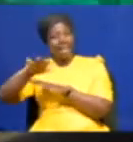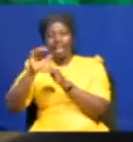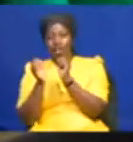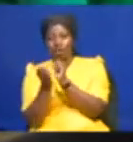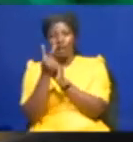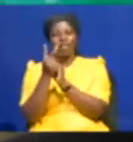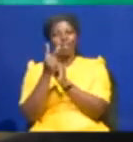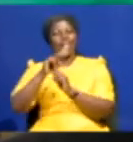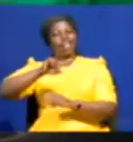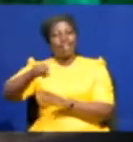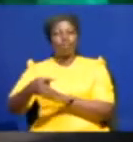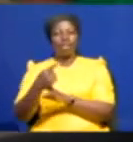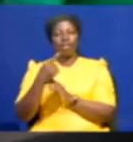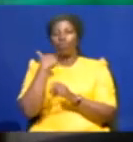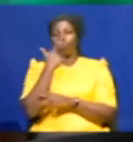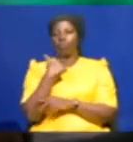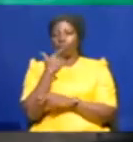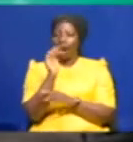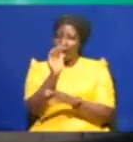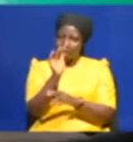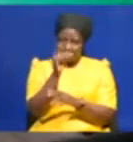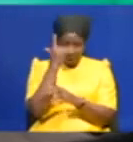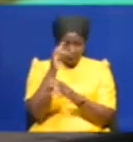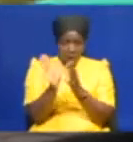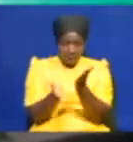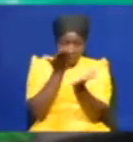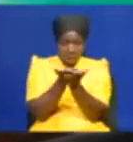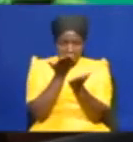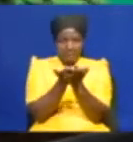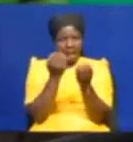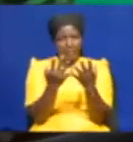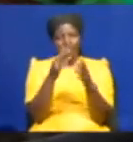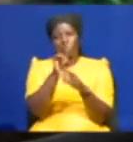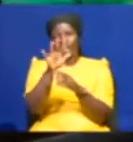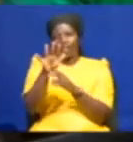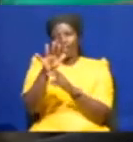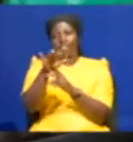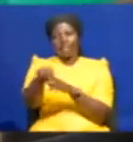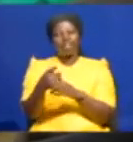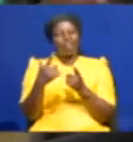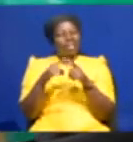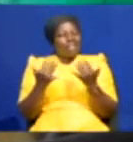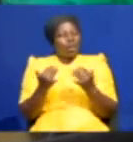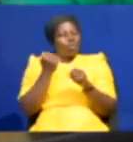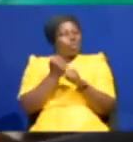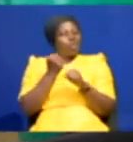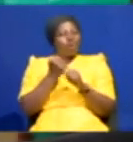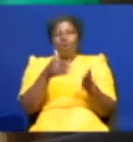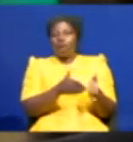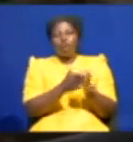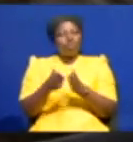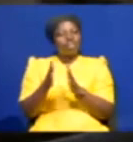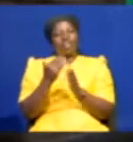12,000. Walioomba hizo nafasi walikuwa 25,000, lakini kwa sasa kazi nafasi zilikuwa hapo za